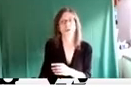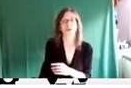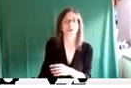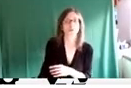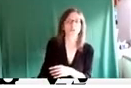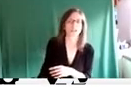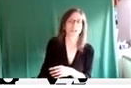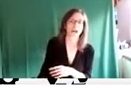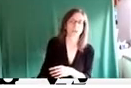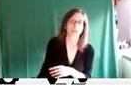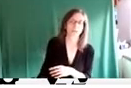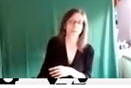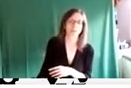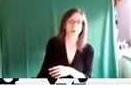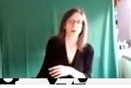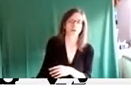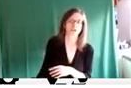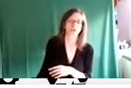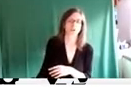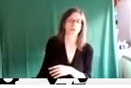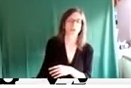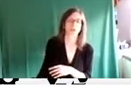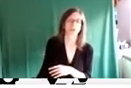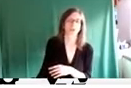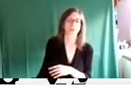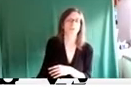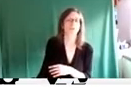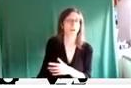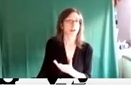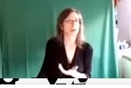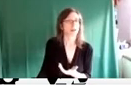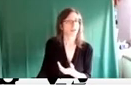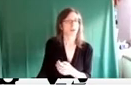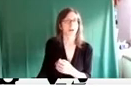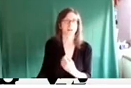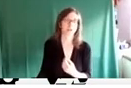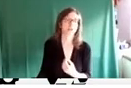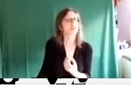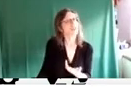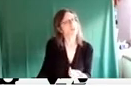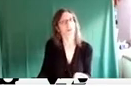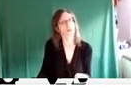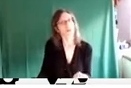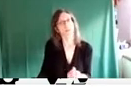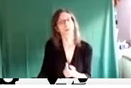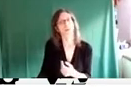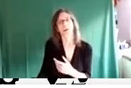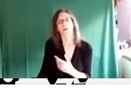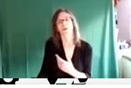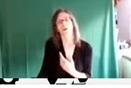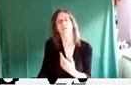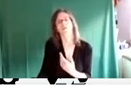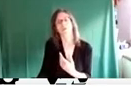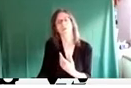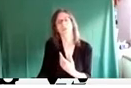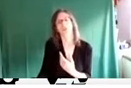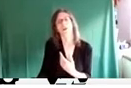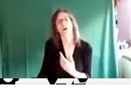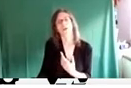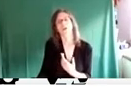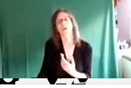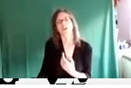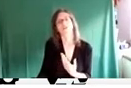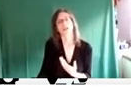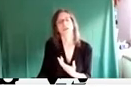c'est donc, c'est des grands principes de gestion de données qu'on appelle FAIR, de rendre ces données FAIR. Donc,